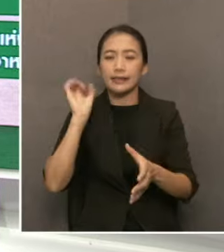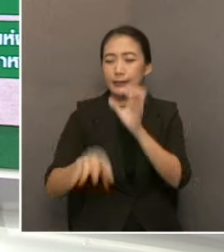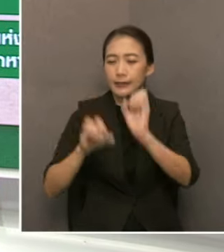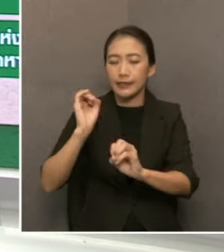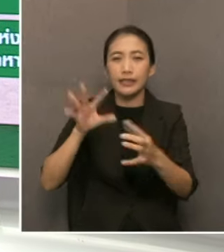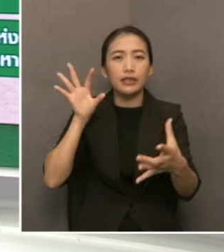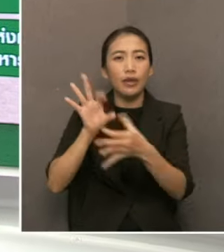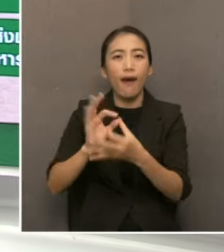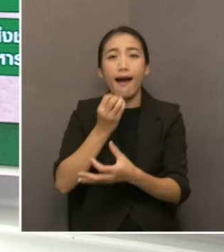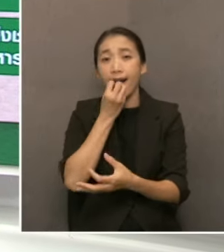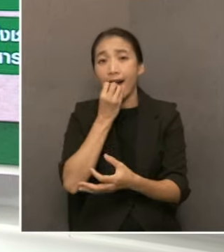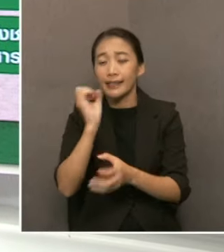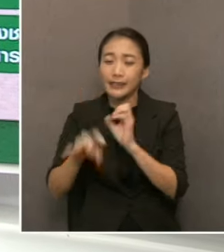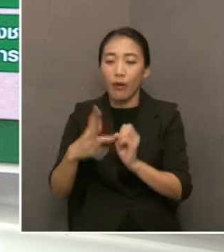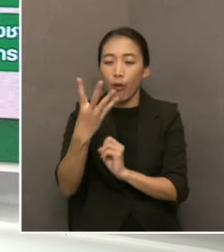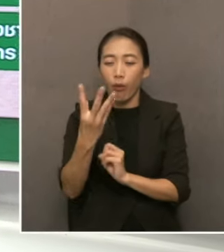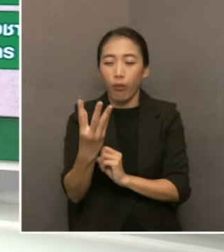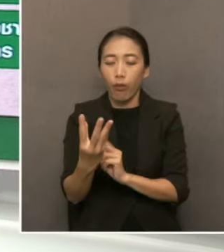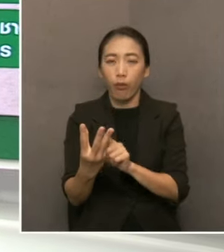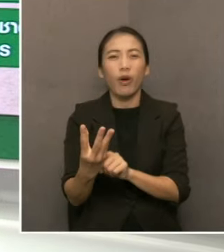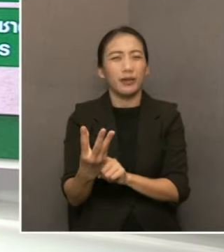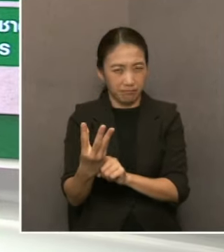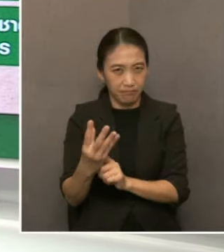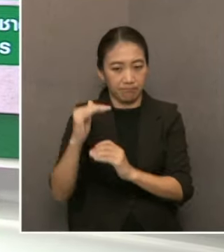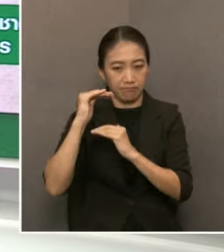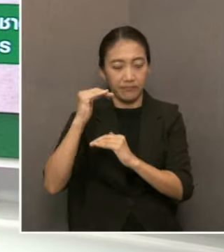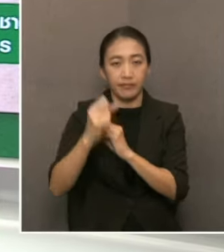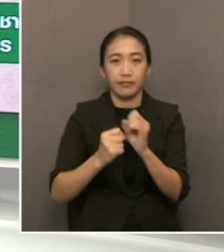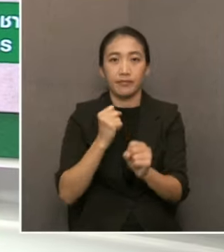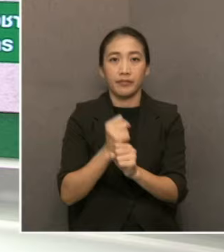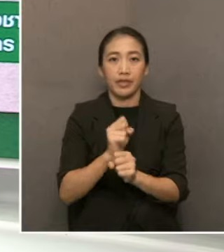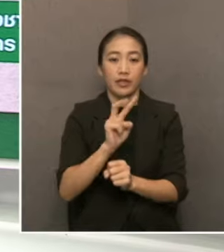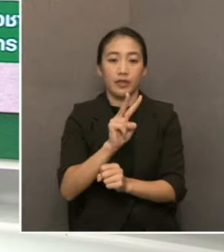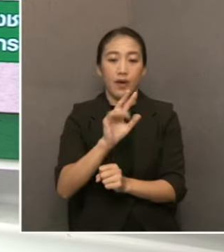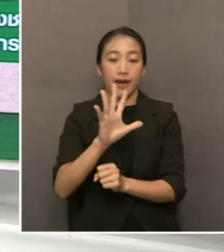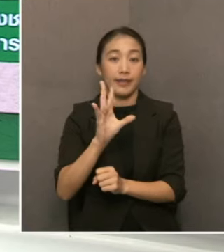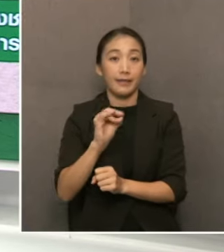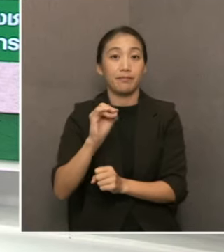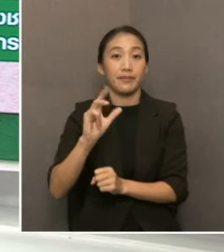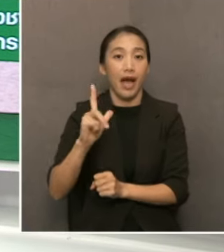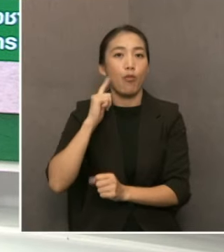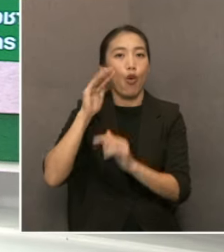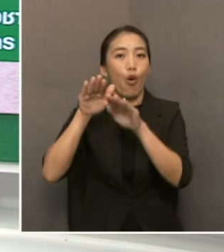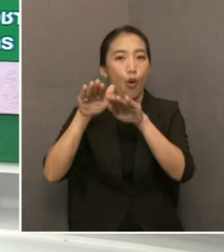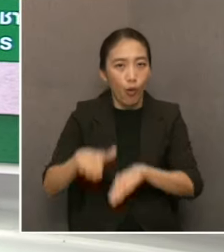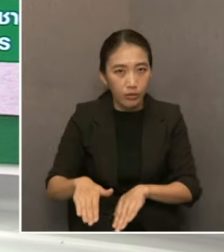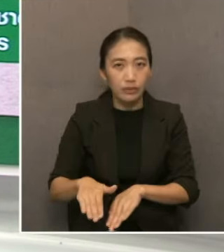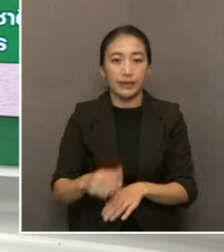6ปีข้างหน้านะคะก็คือภายในปี2573มีแนวทางสำคัญนะคะระยะที่1นะคะคือช่วง